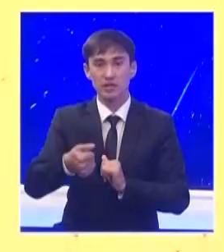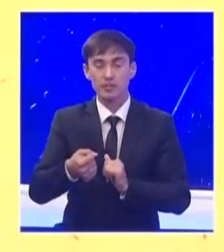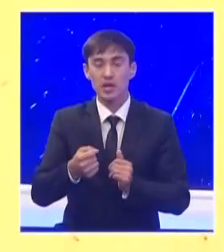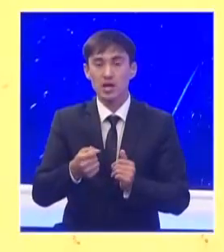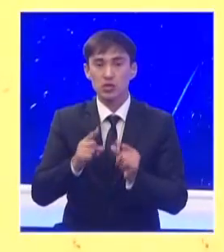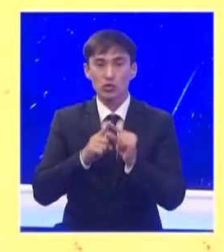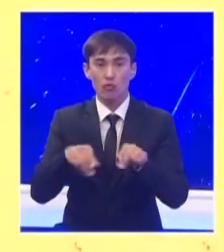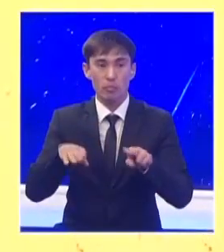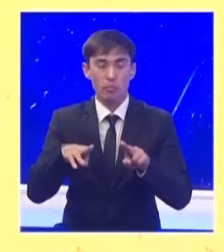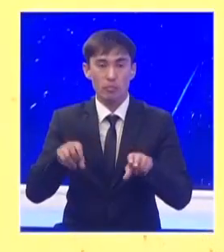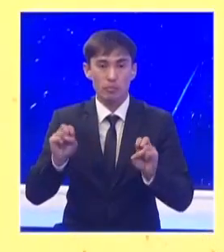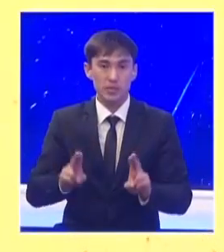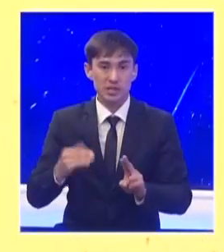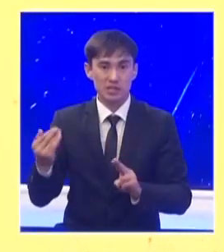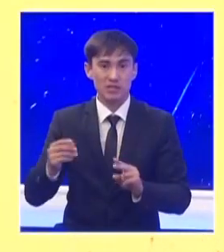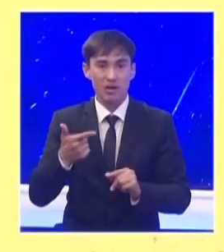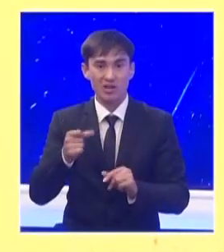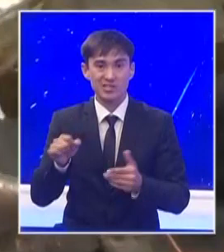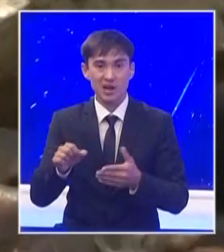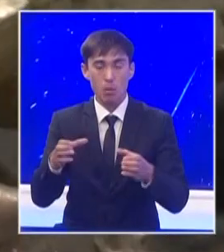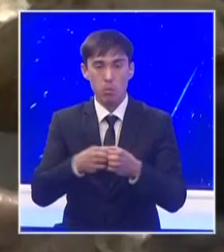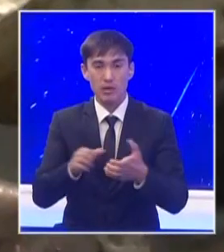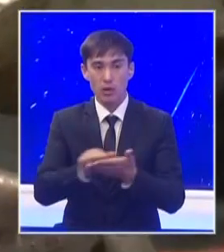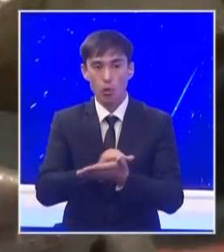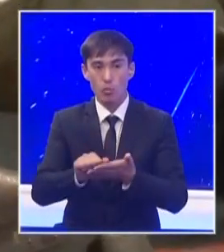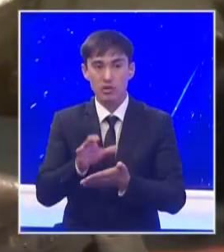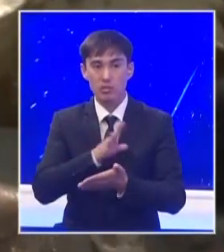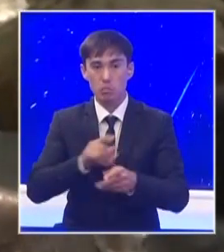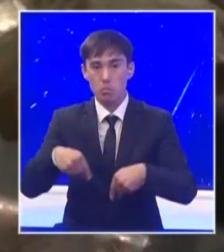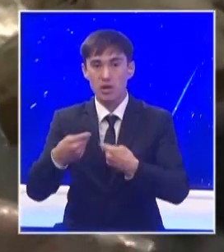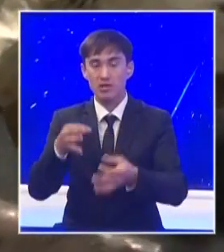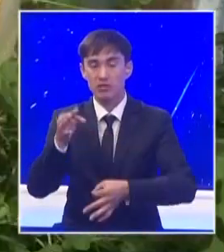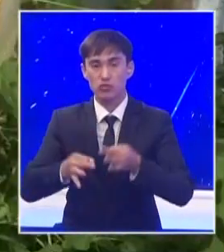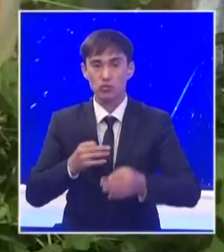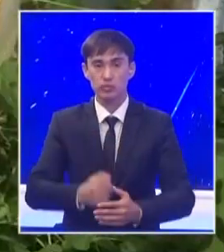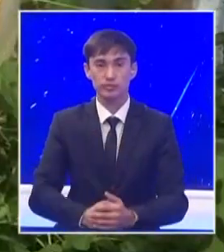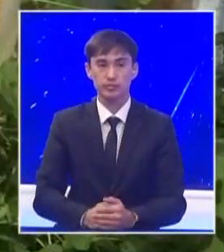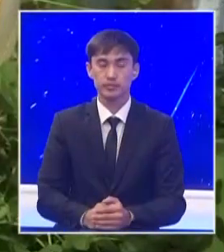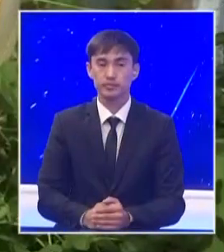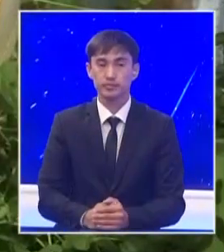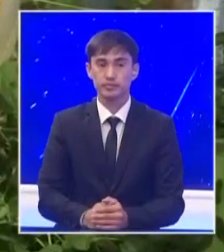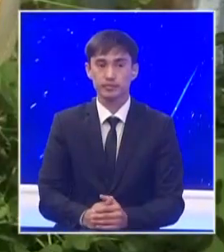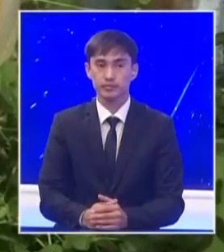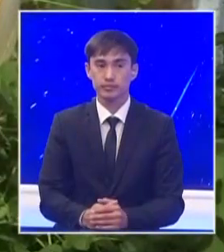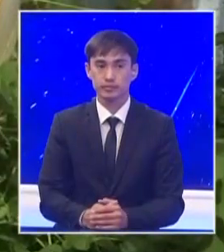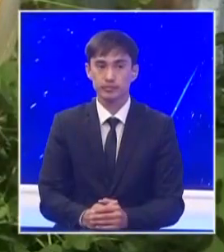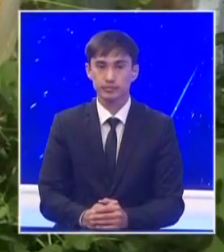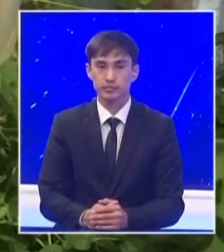слов представителей газовой компании, документы по данному абоненту уже переданы в суд.